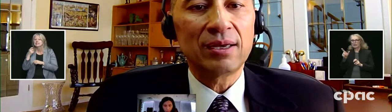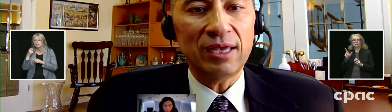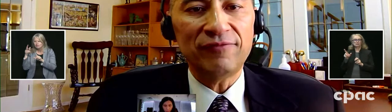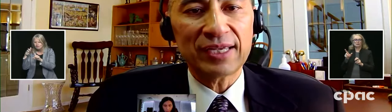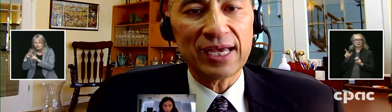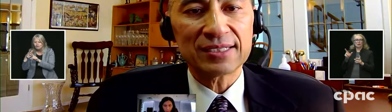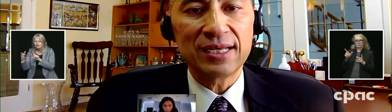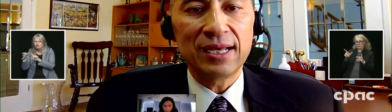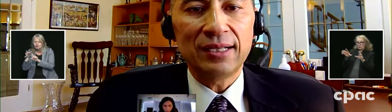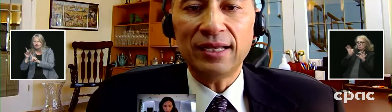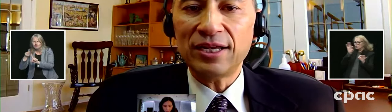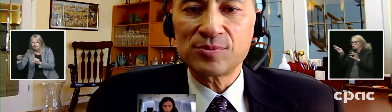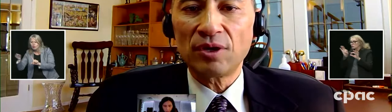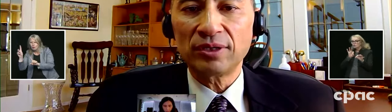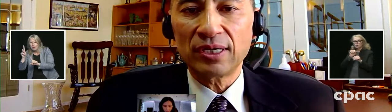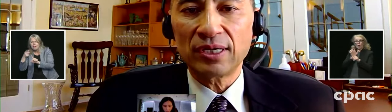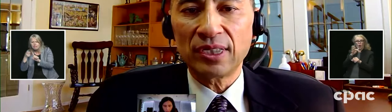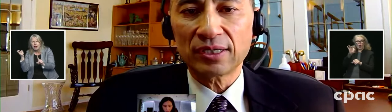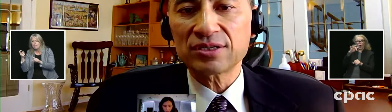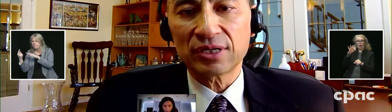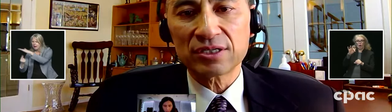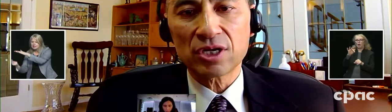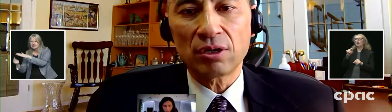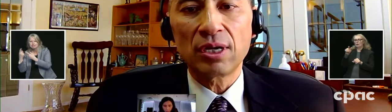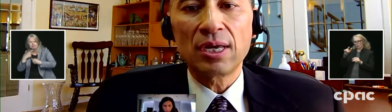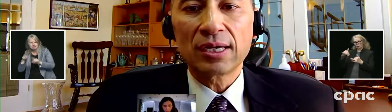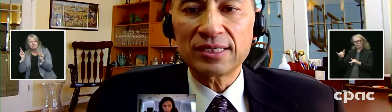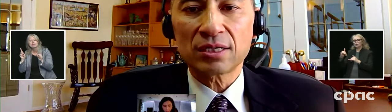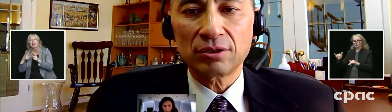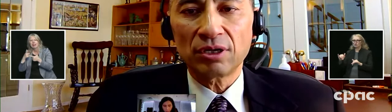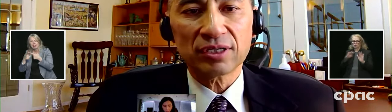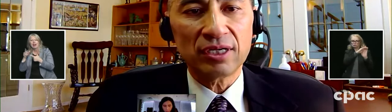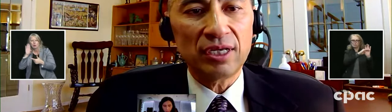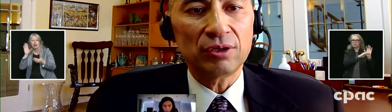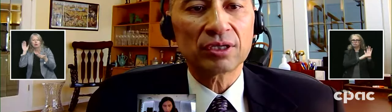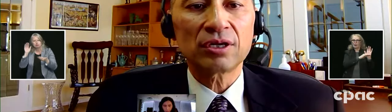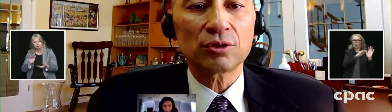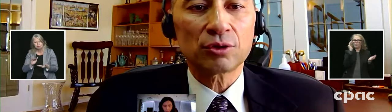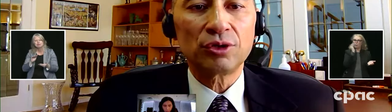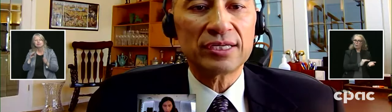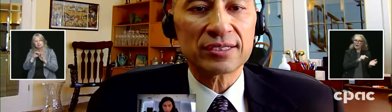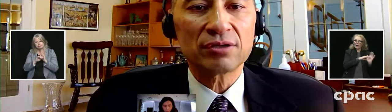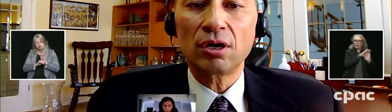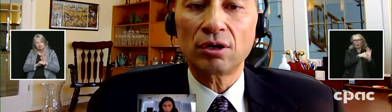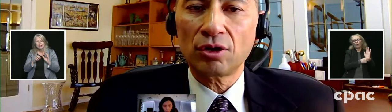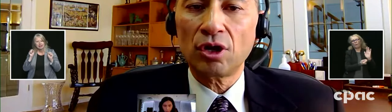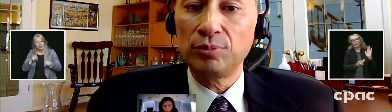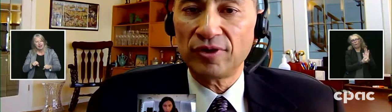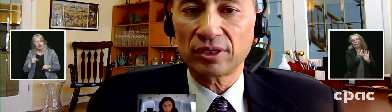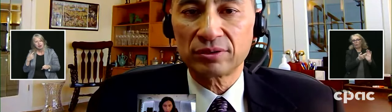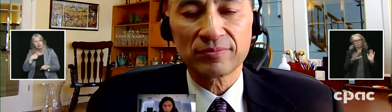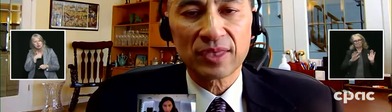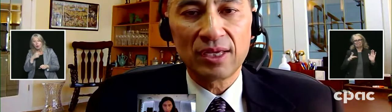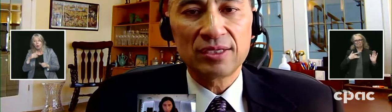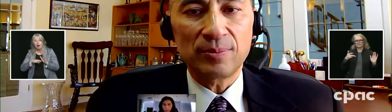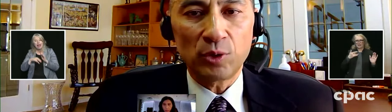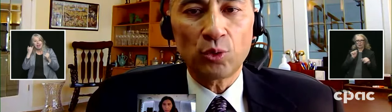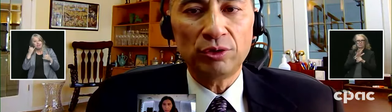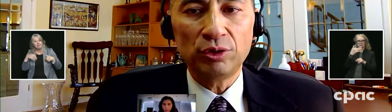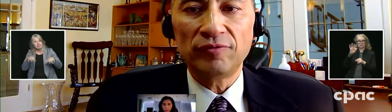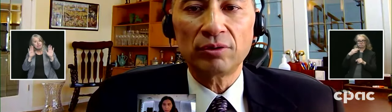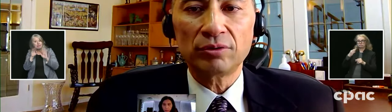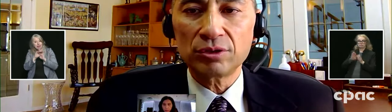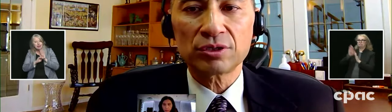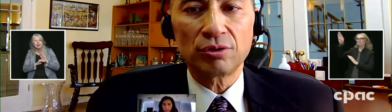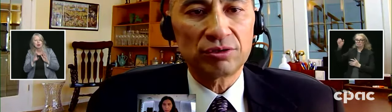manière efficace, l'allègement des restrictions risque d'entraîner une recrudescence encore plus forte. C'est pourquoi